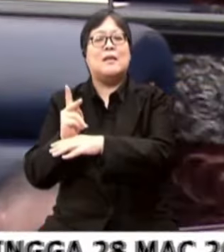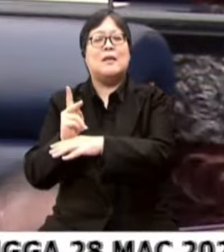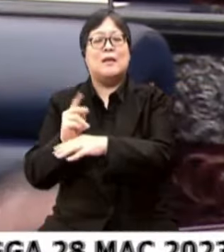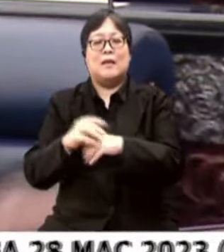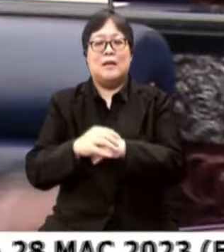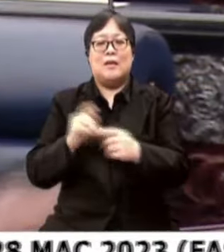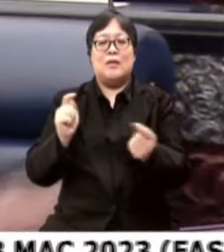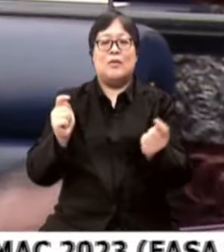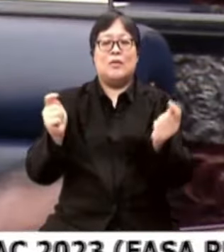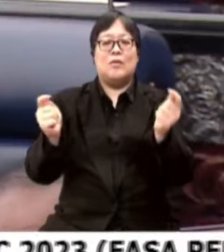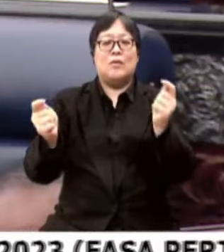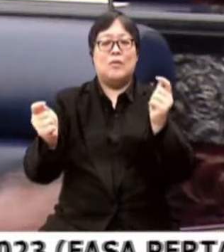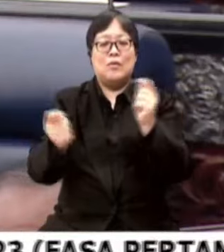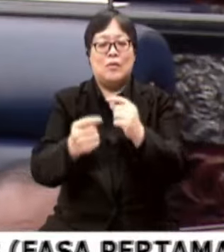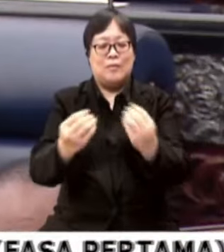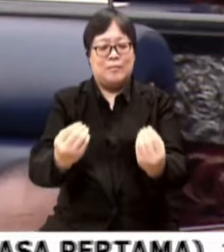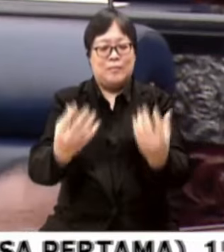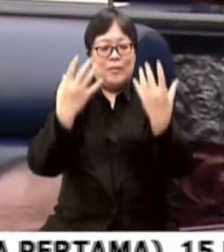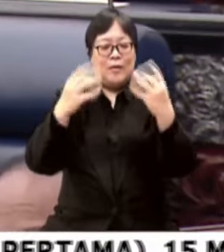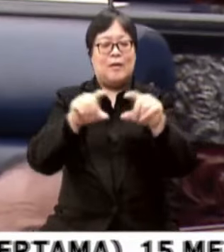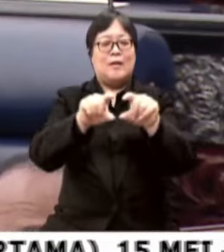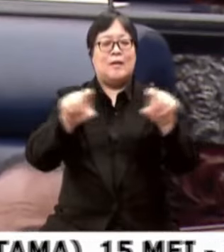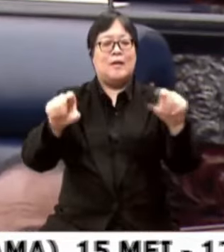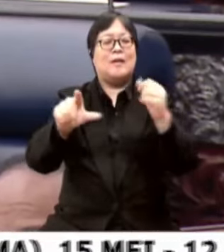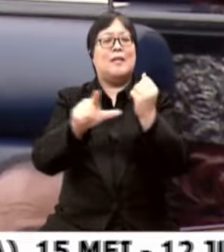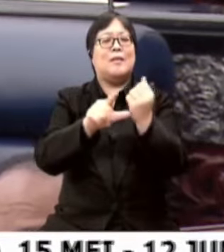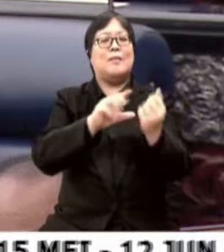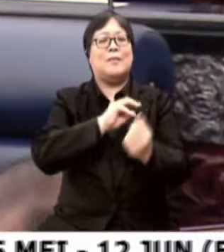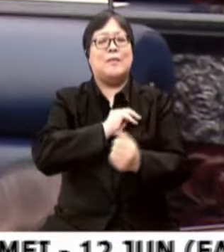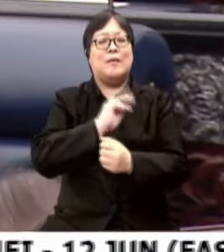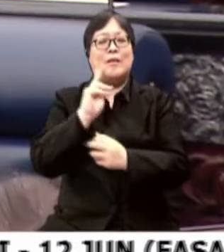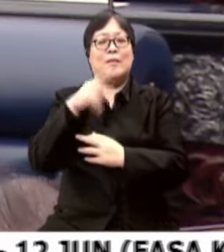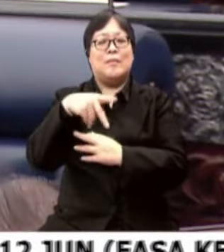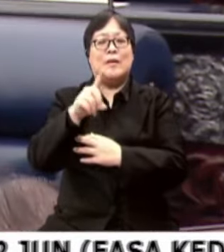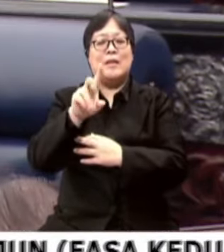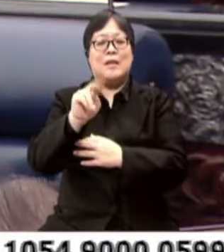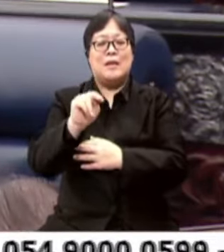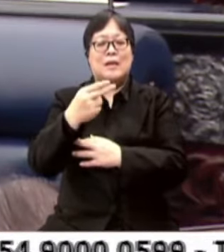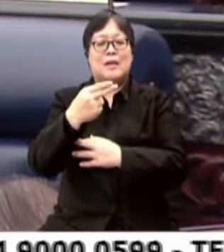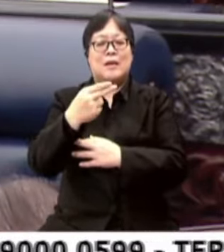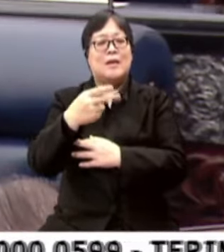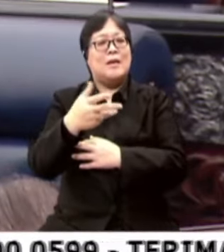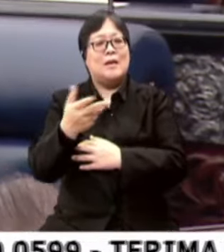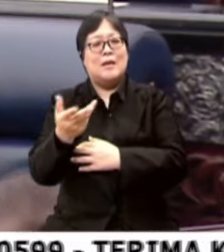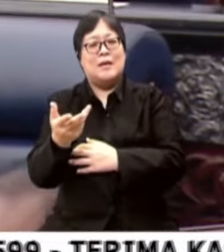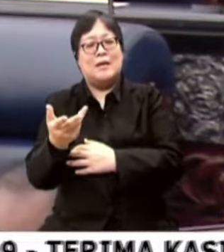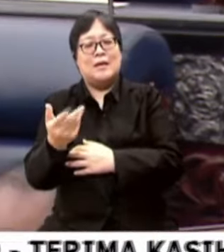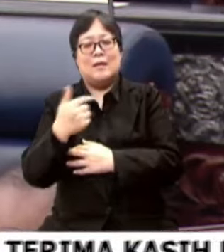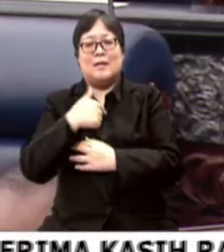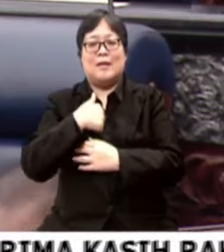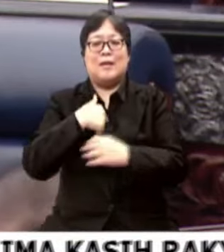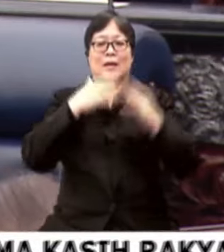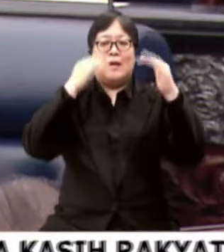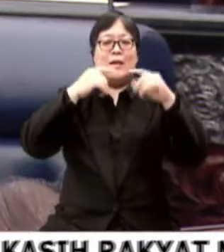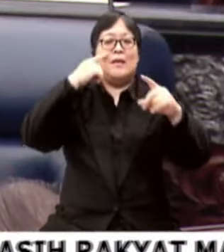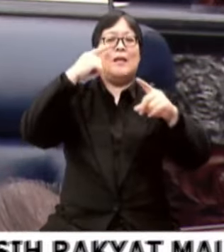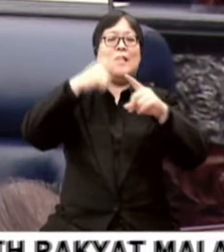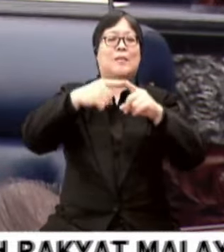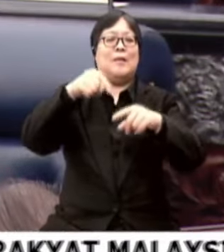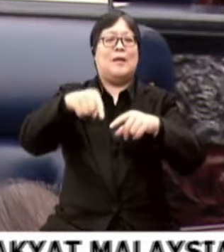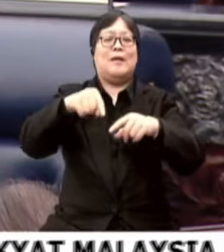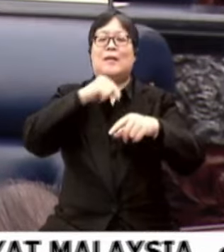ditukar dalam screen menjadi timbalan menteri perdagangan dalam negeri dan pasar hidup saya harap supaya kegelapan